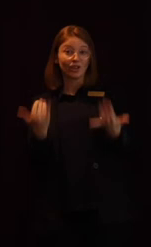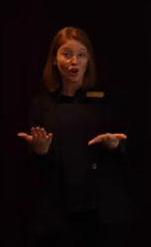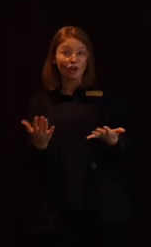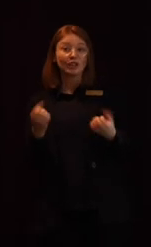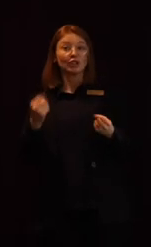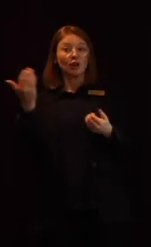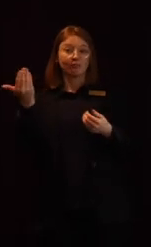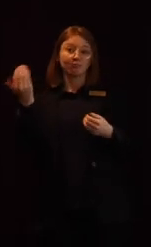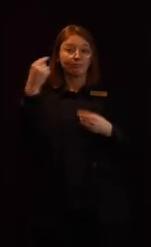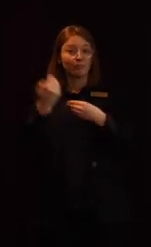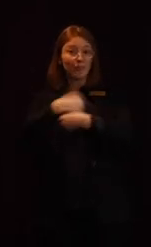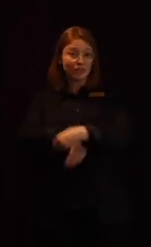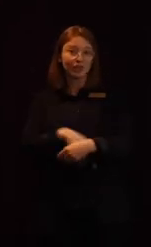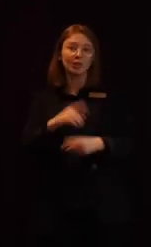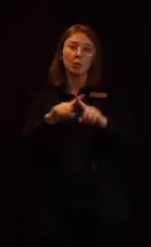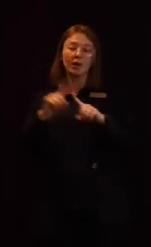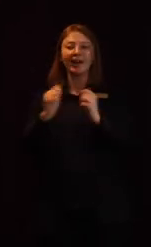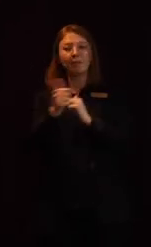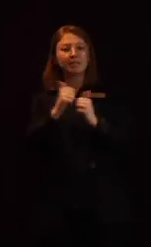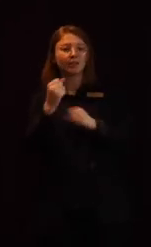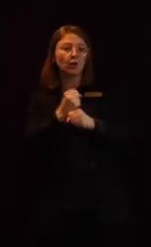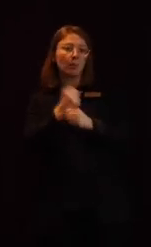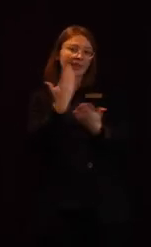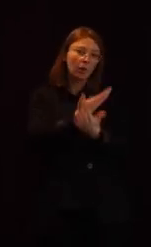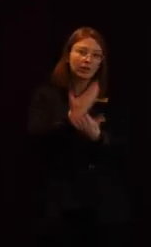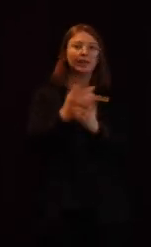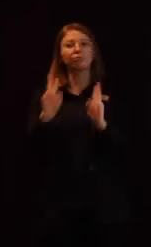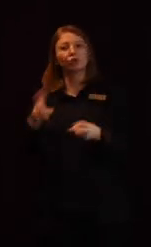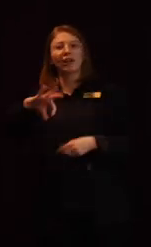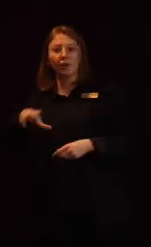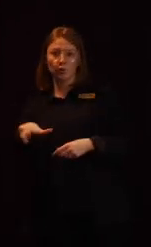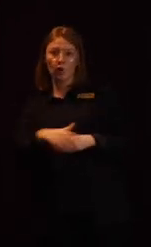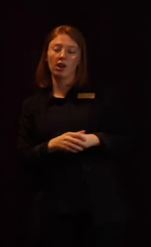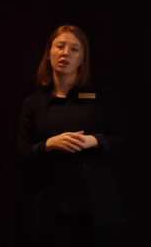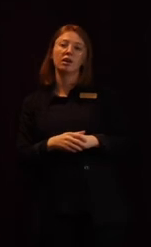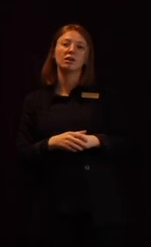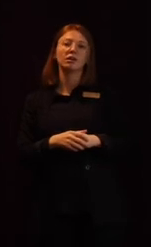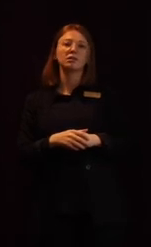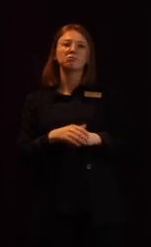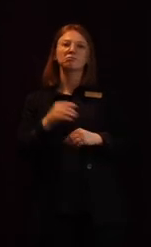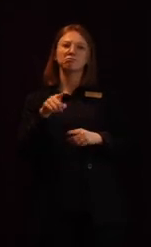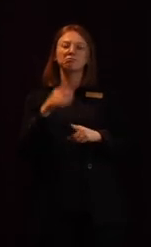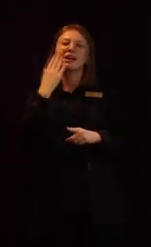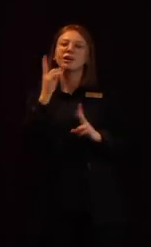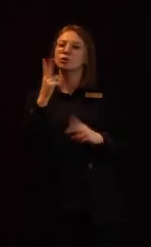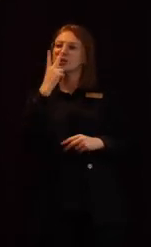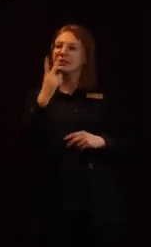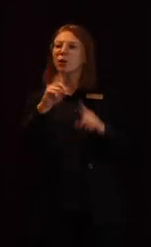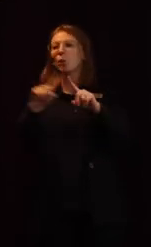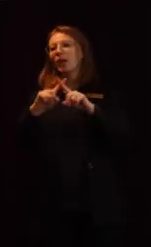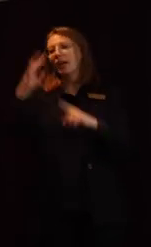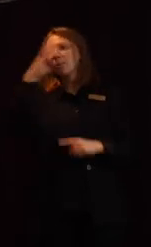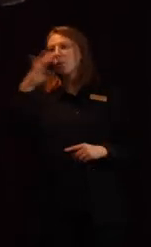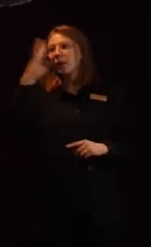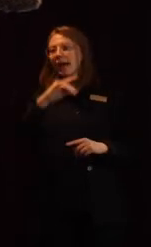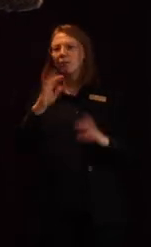och regionalt. Och där kan man också se utmaningar och problem som man stöter på i det här med hur man ska tänka